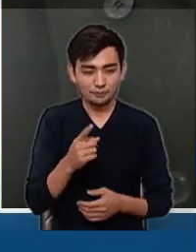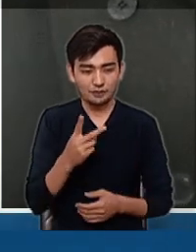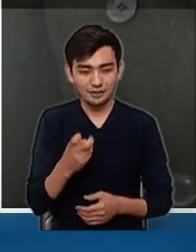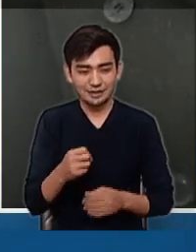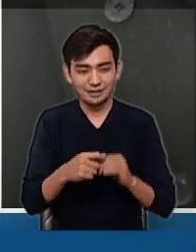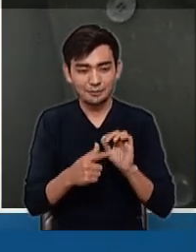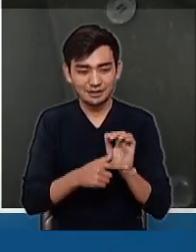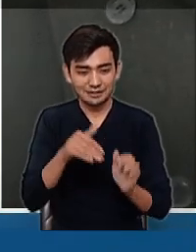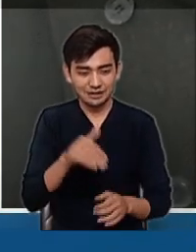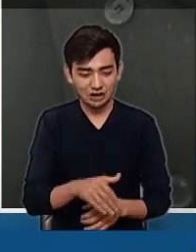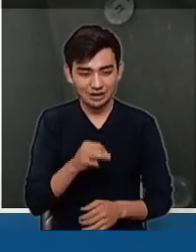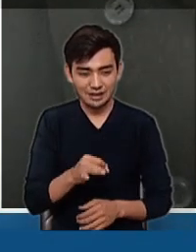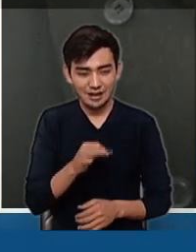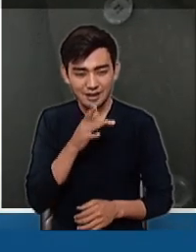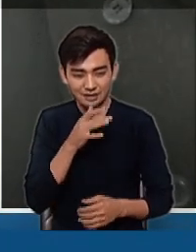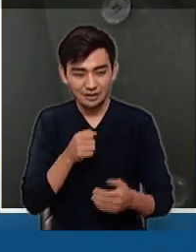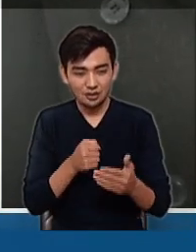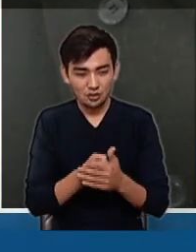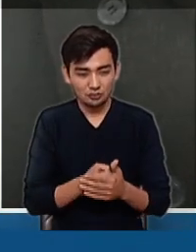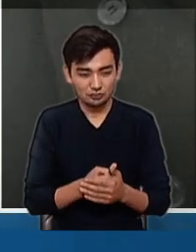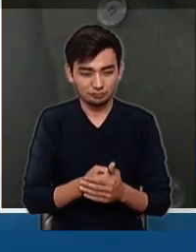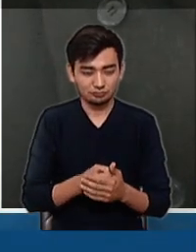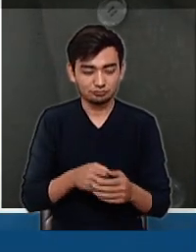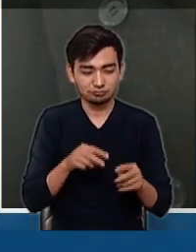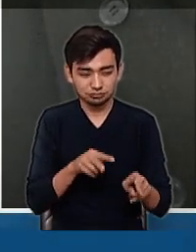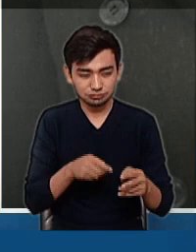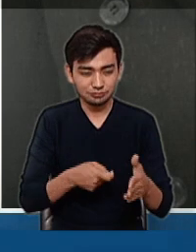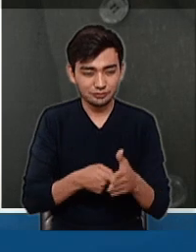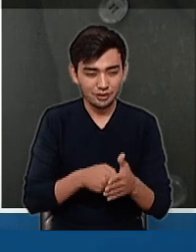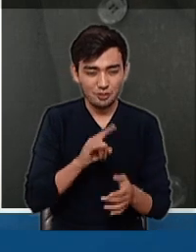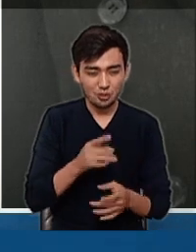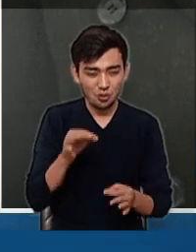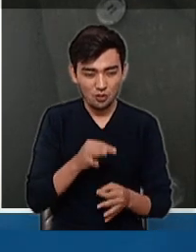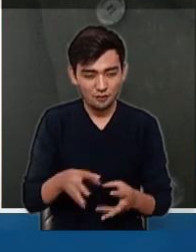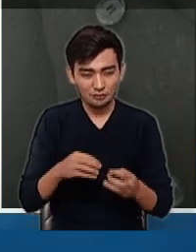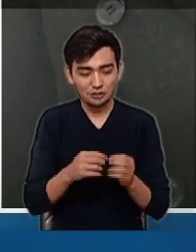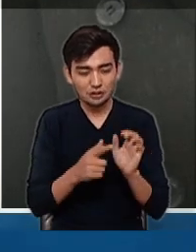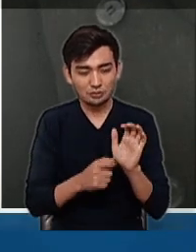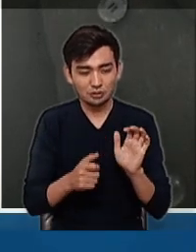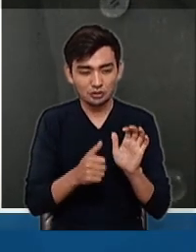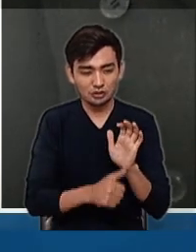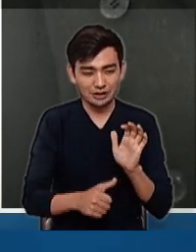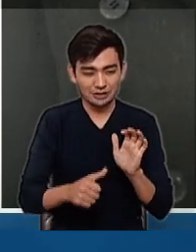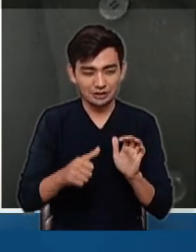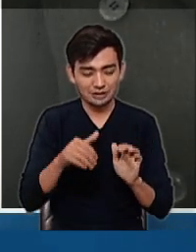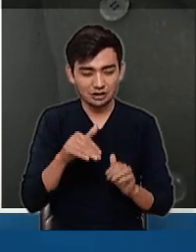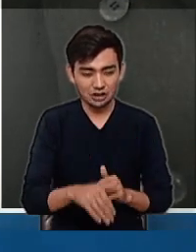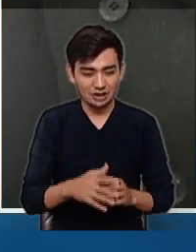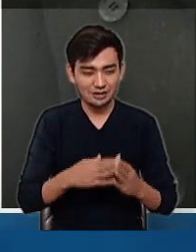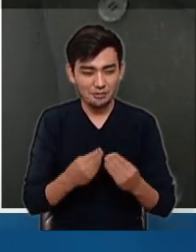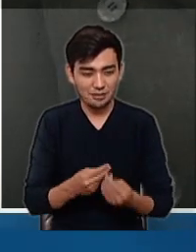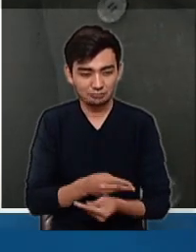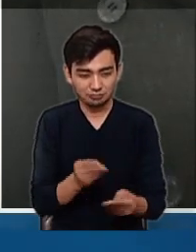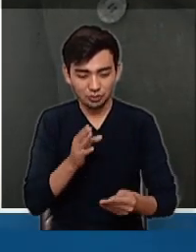до полутора лет увеличен и период выплат по уходу за ребёнком хватит 760 тысяч семей ведомстве